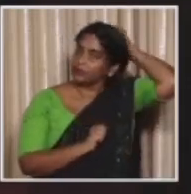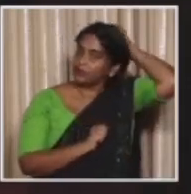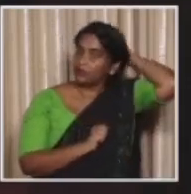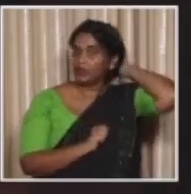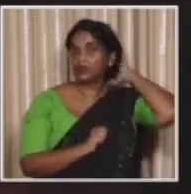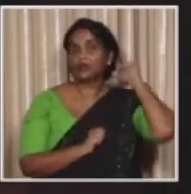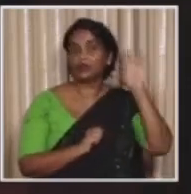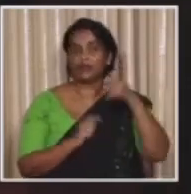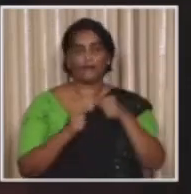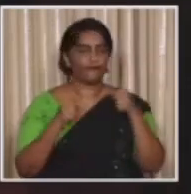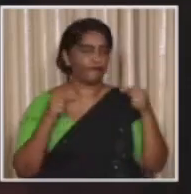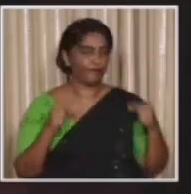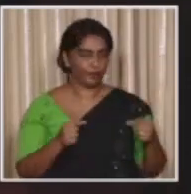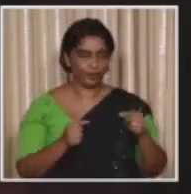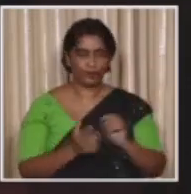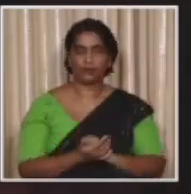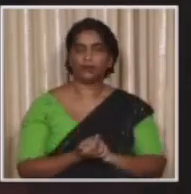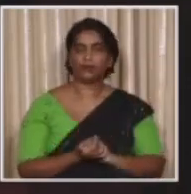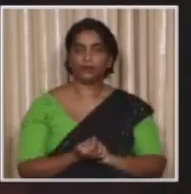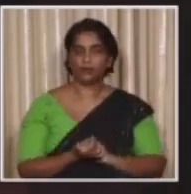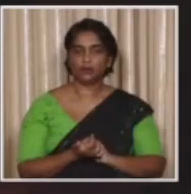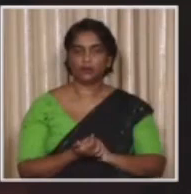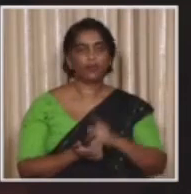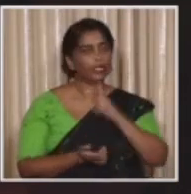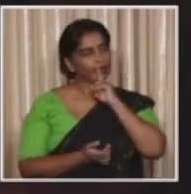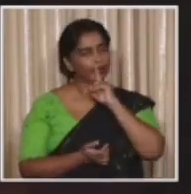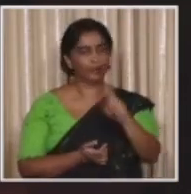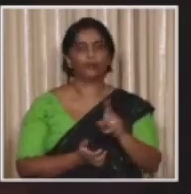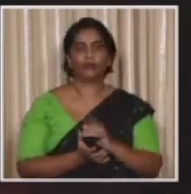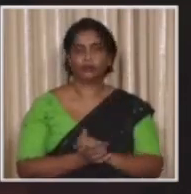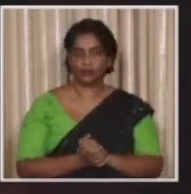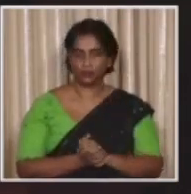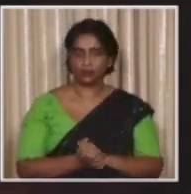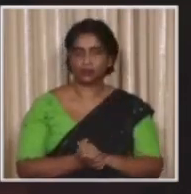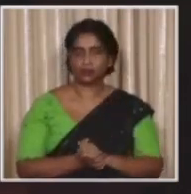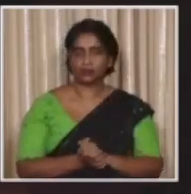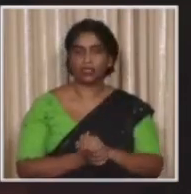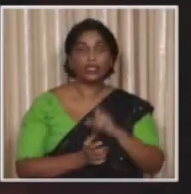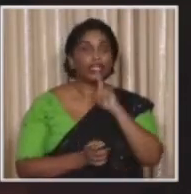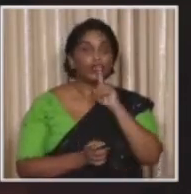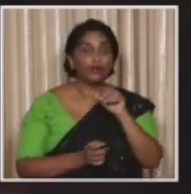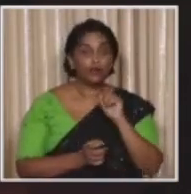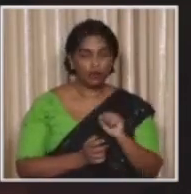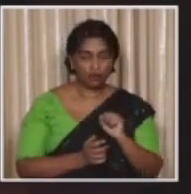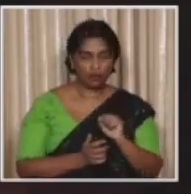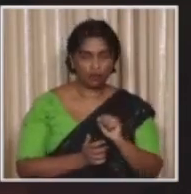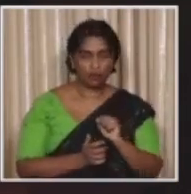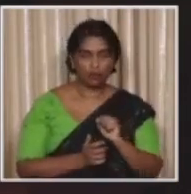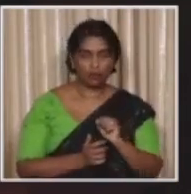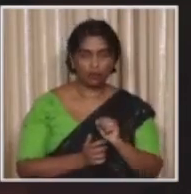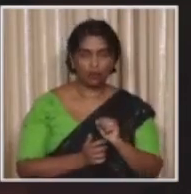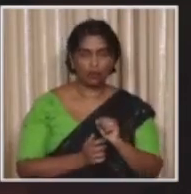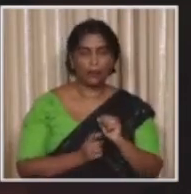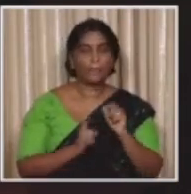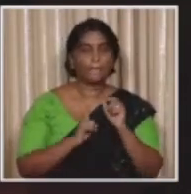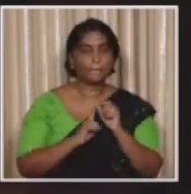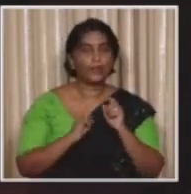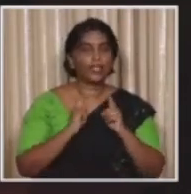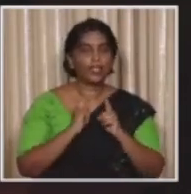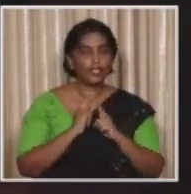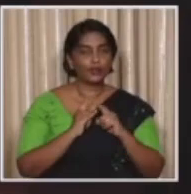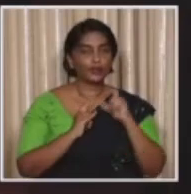ඔහු ඒට විරුද්ධව හඬක් නැගුවා මොකද කරේ PU CSL